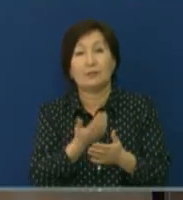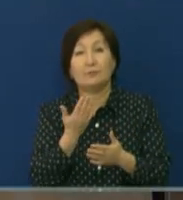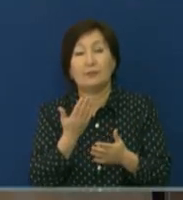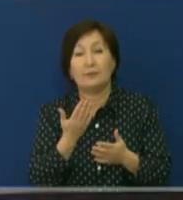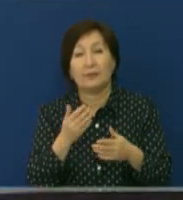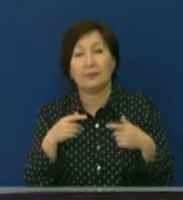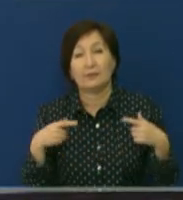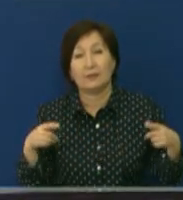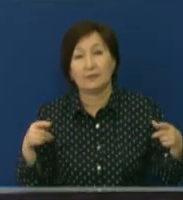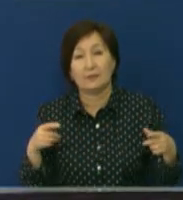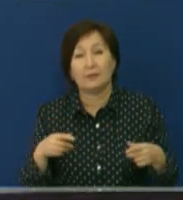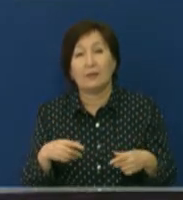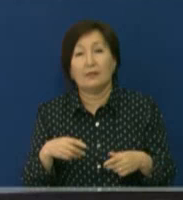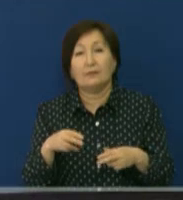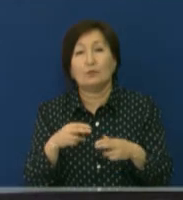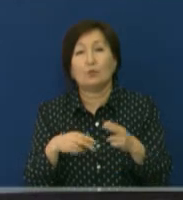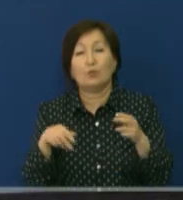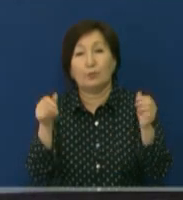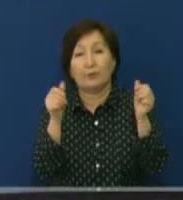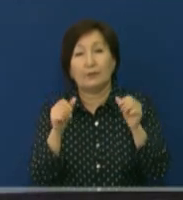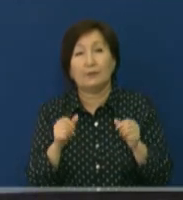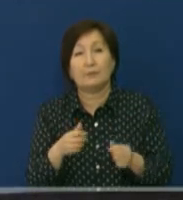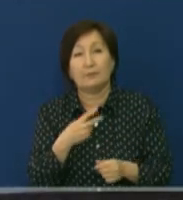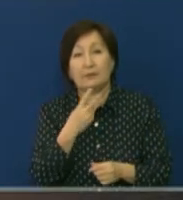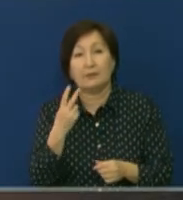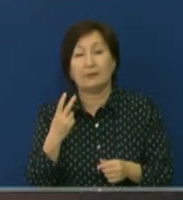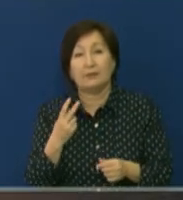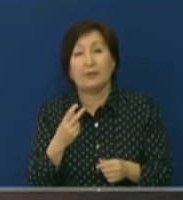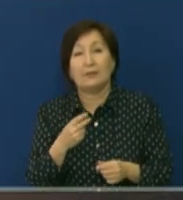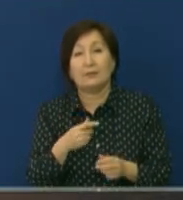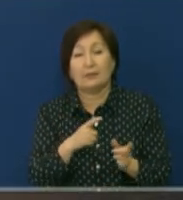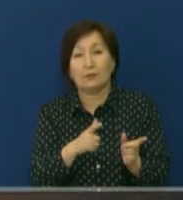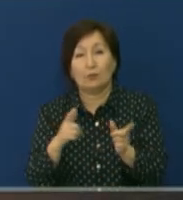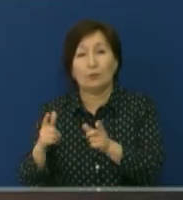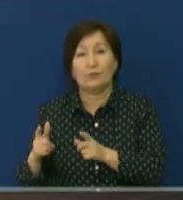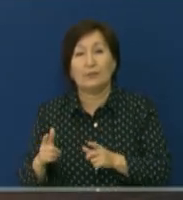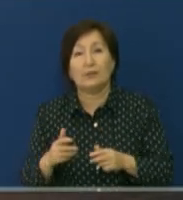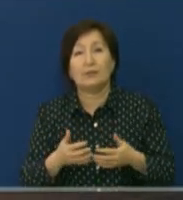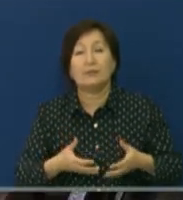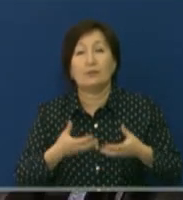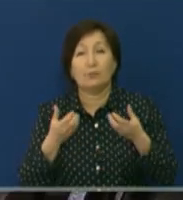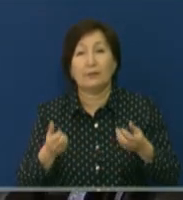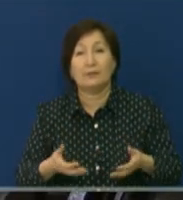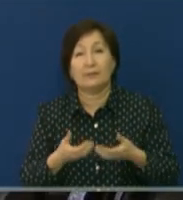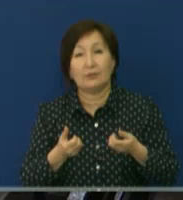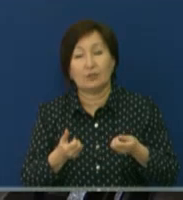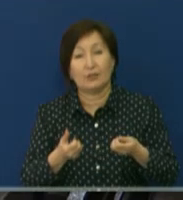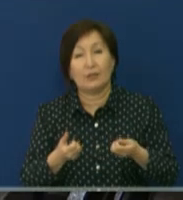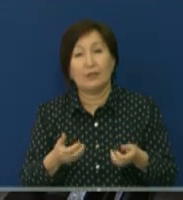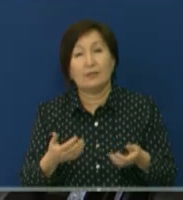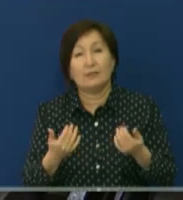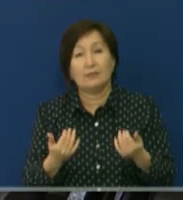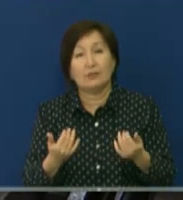мнение архитекторов и скульпторов а ким со своей стороны выразил готовность к оказанию поддержки завершении конференции гости решили